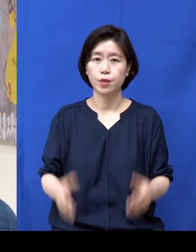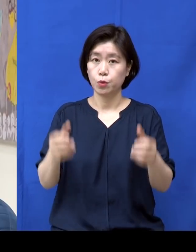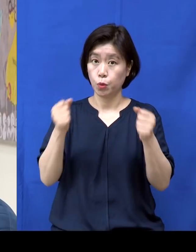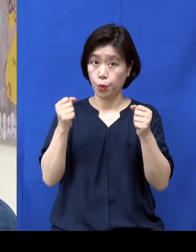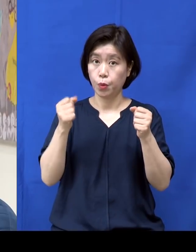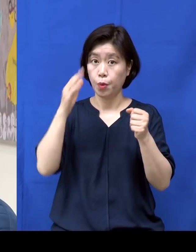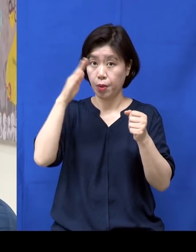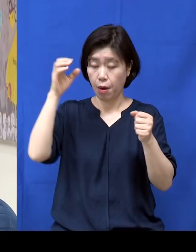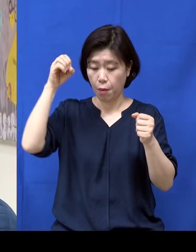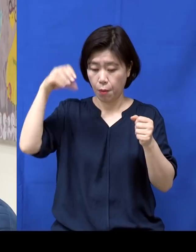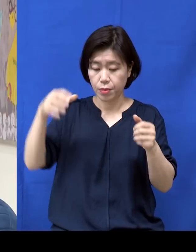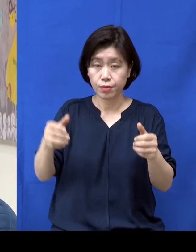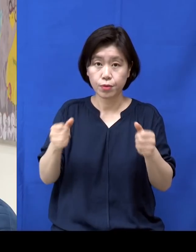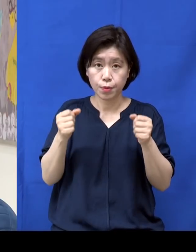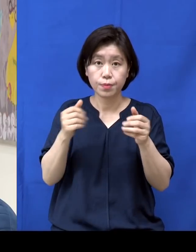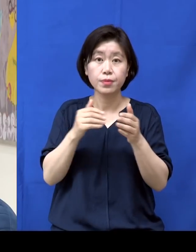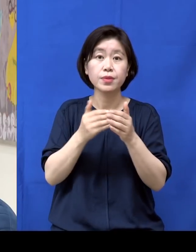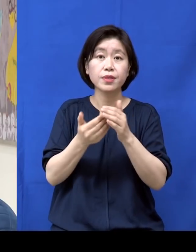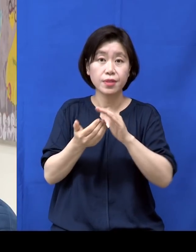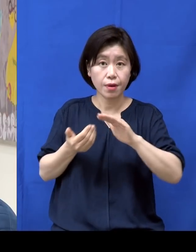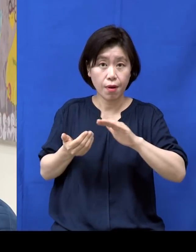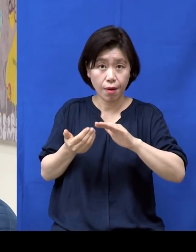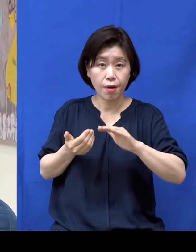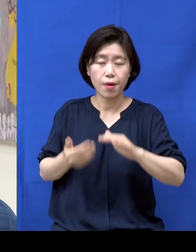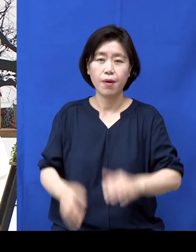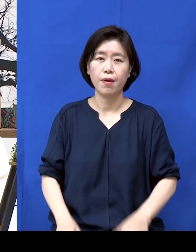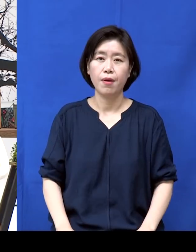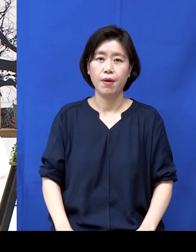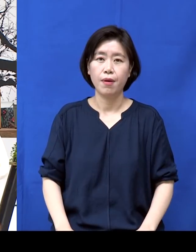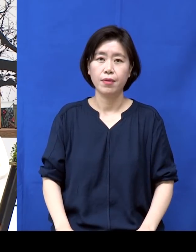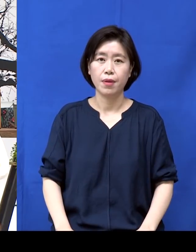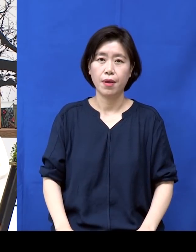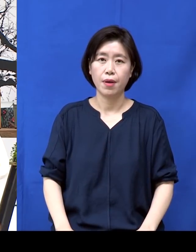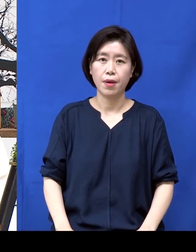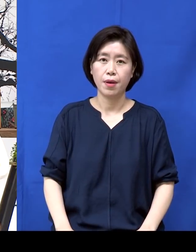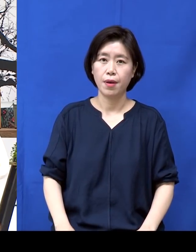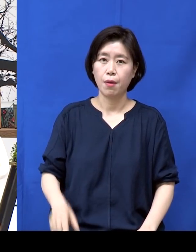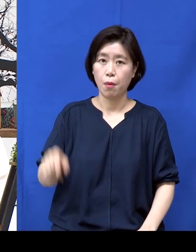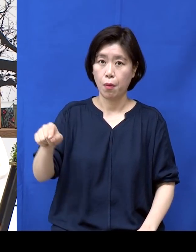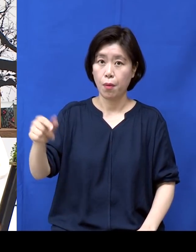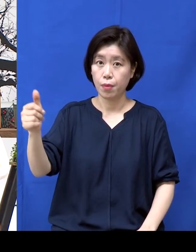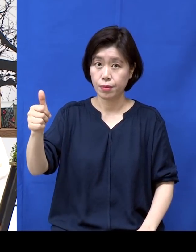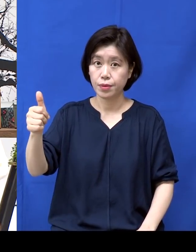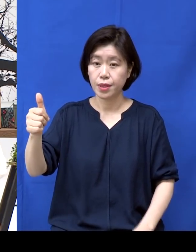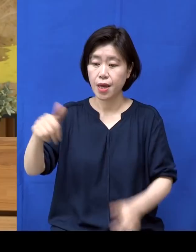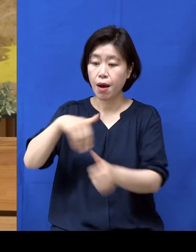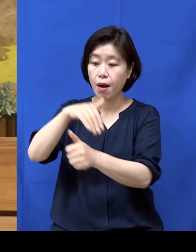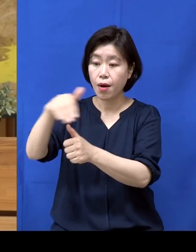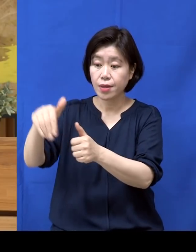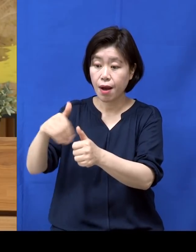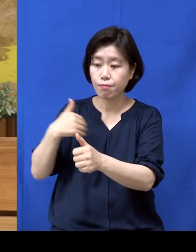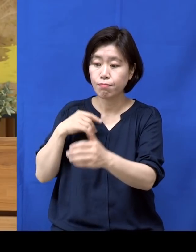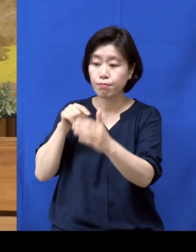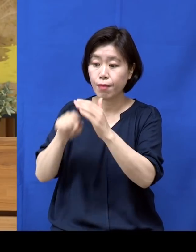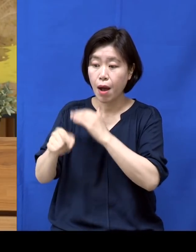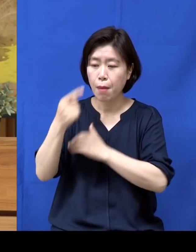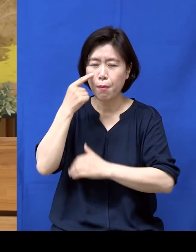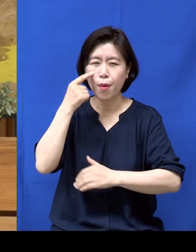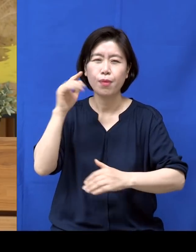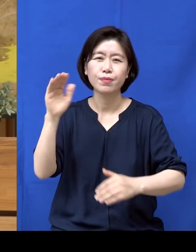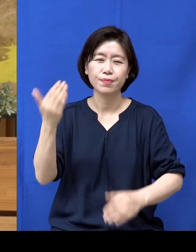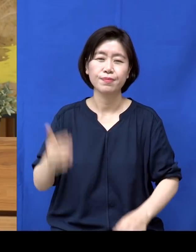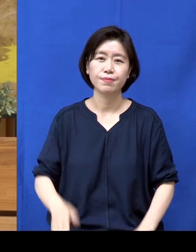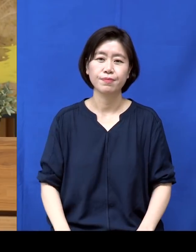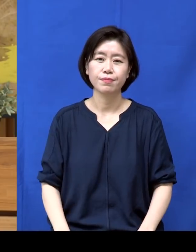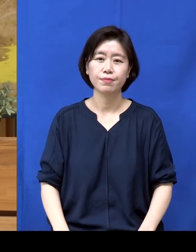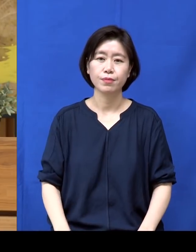전에 비로소 이제 참관할 기회를 얻게 된 거죠. 처음 그 현장을. 네. 어때요? 근데 그냥 상상으로만 체험하던 그 장례,